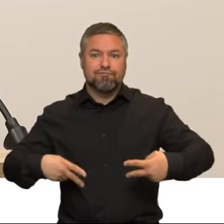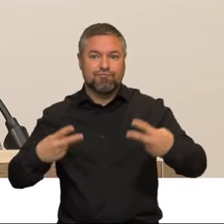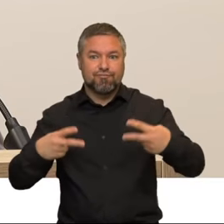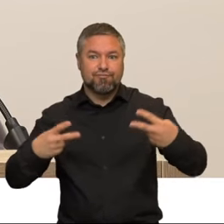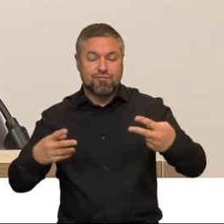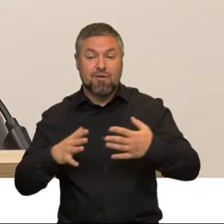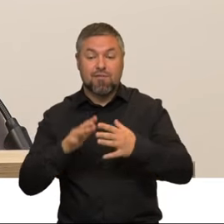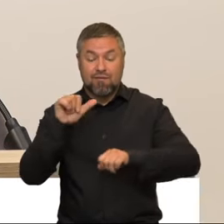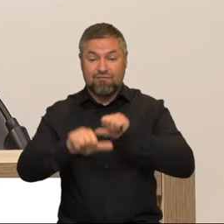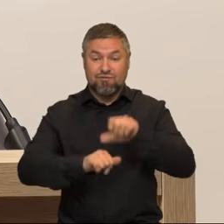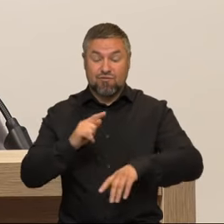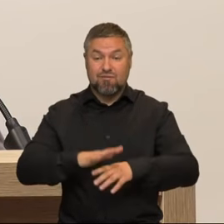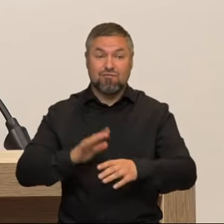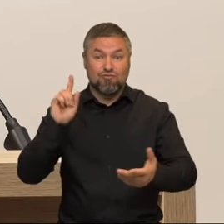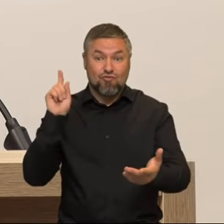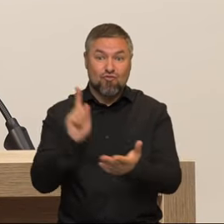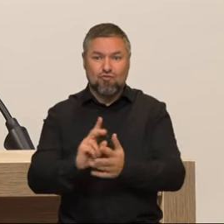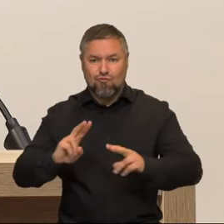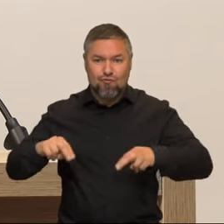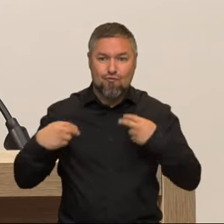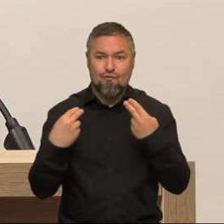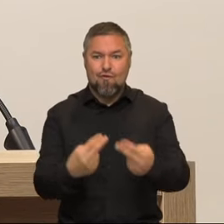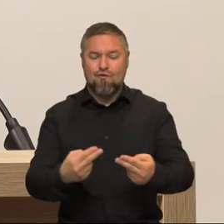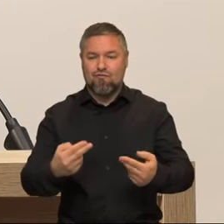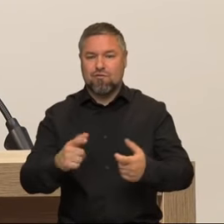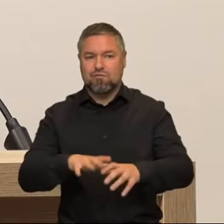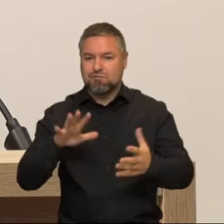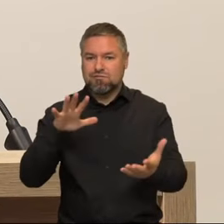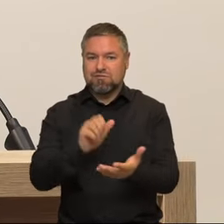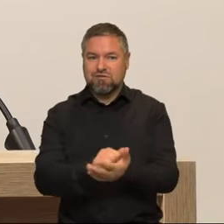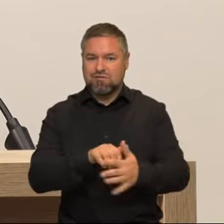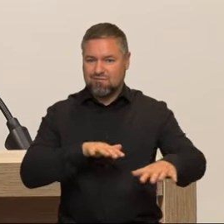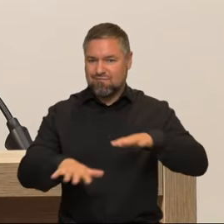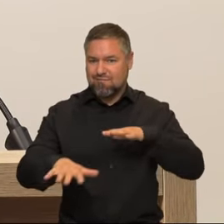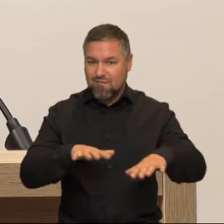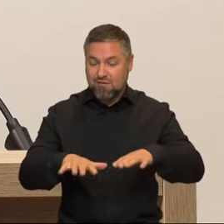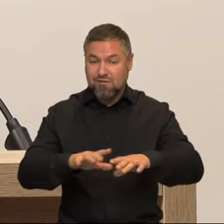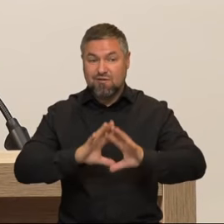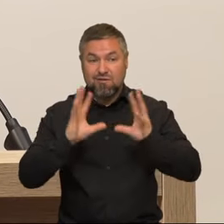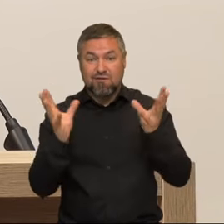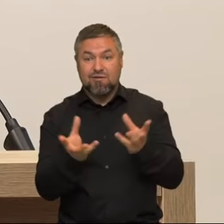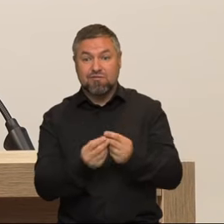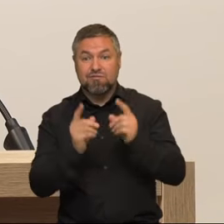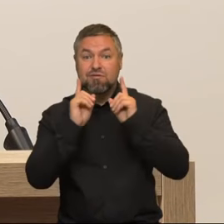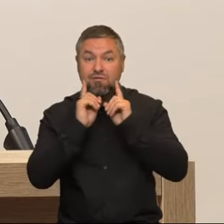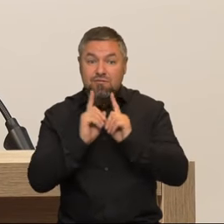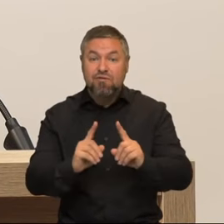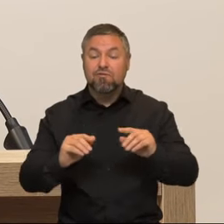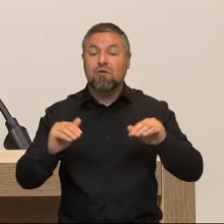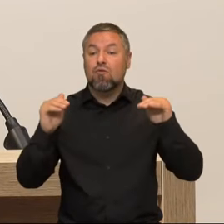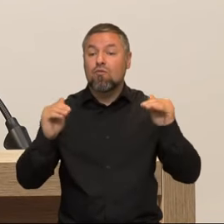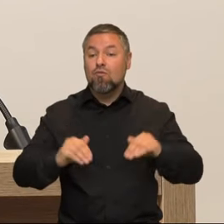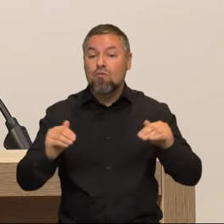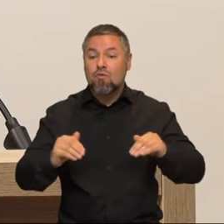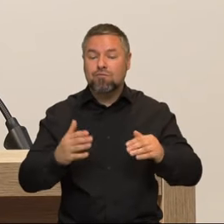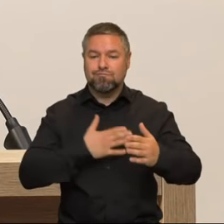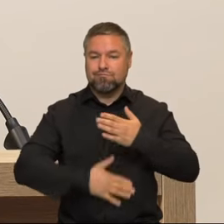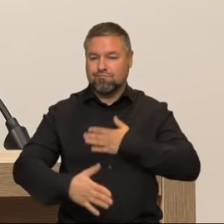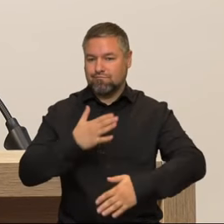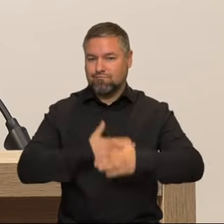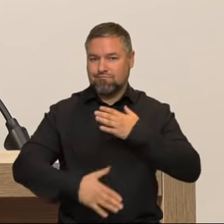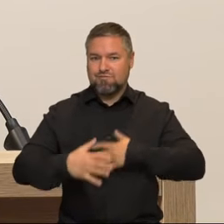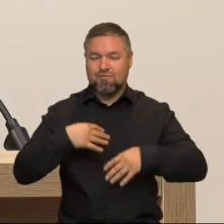nadzieję, że w tym roku faktycznie uda nam się powrócić do zajęć stacjonarnych i wszyscy znowu będziemy mogli cieszyć